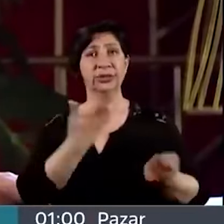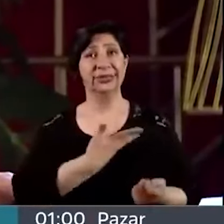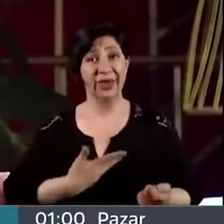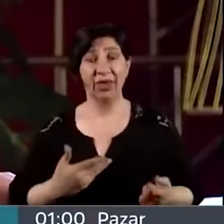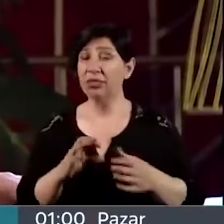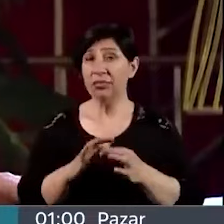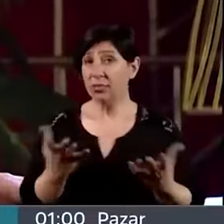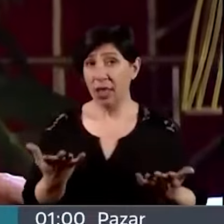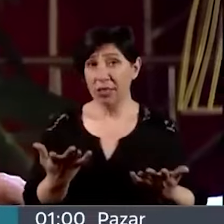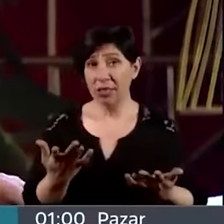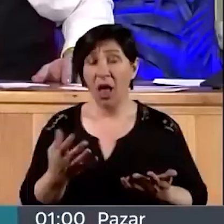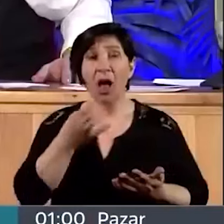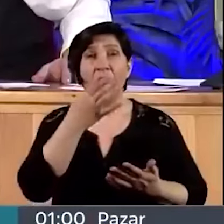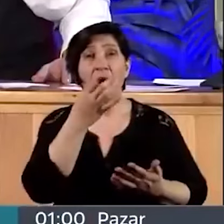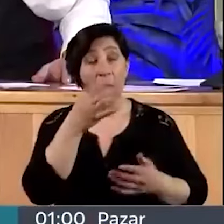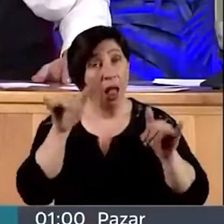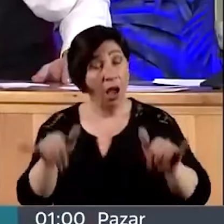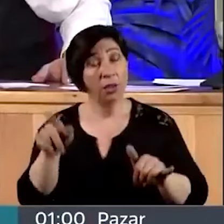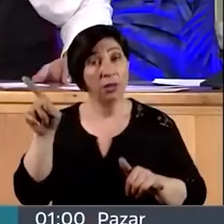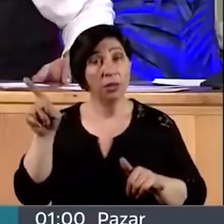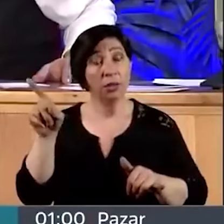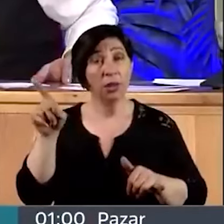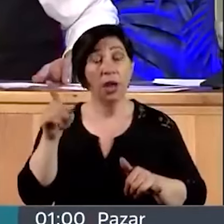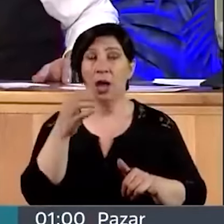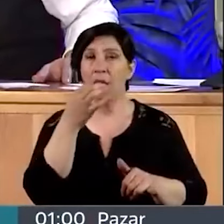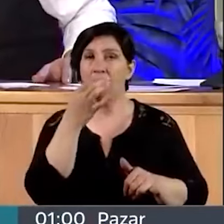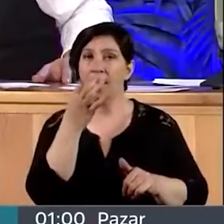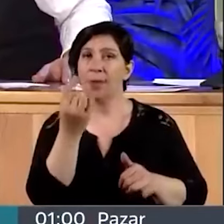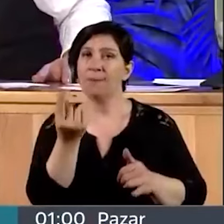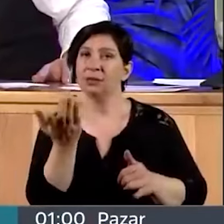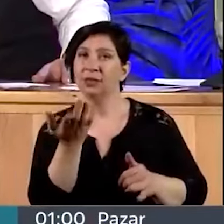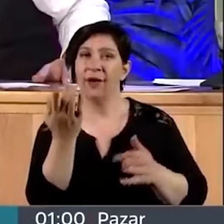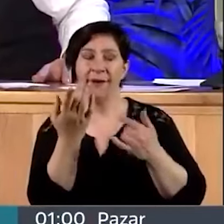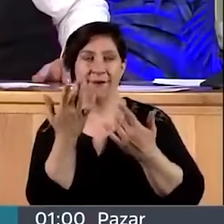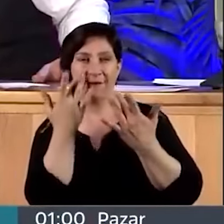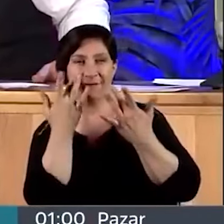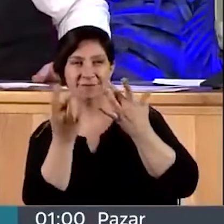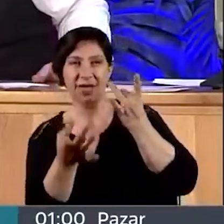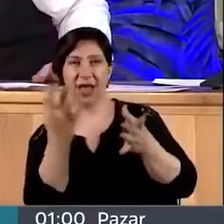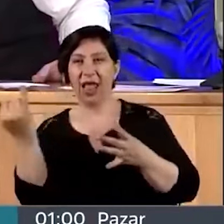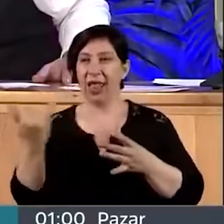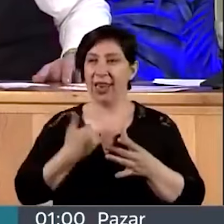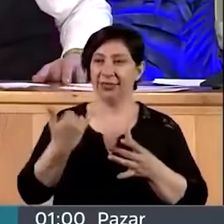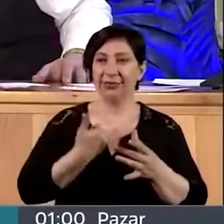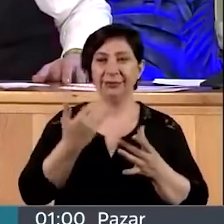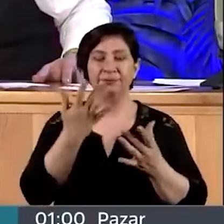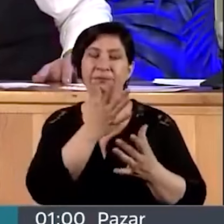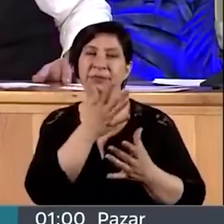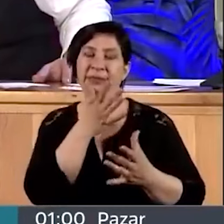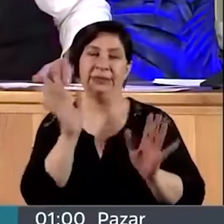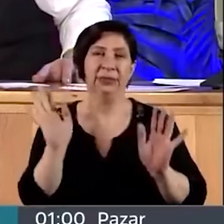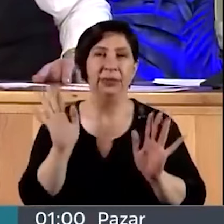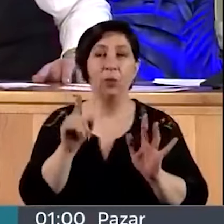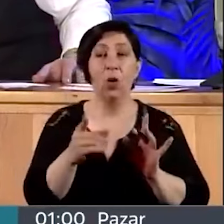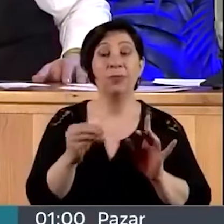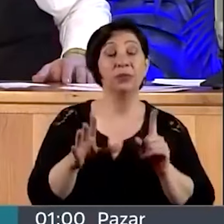adamlar oldu. Niye böyle bir özel? Ankaralılar için de böyle düşünürüm. Ankaralılar biraz daha şeydir böyle farkında ve eleştiri sahibidir. Yani böyle o